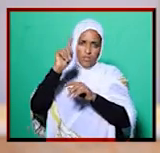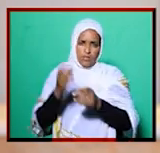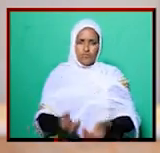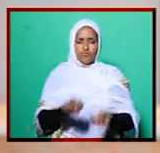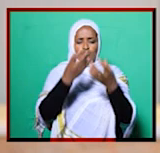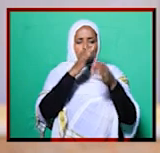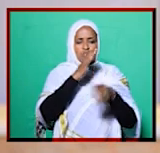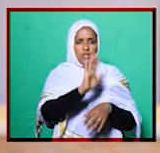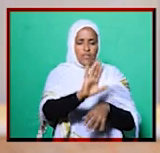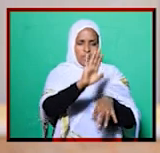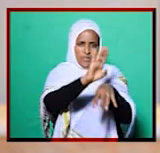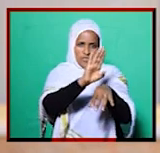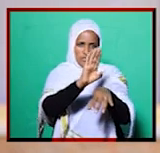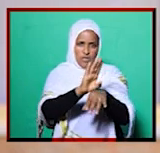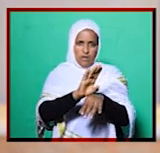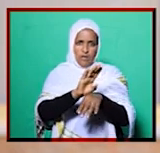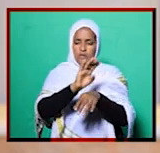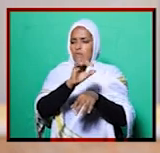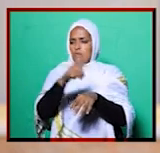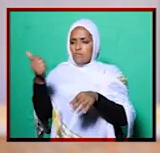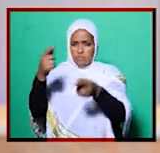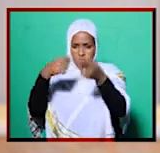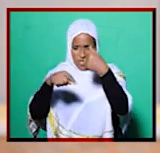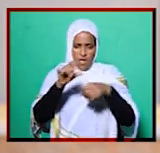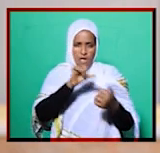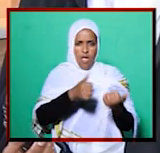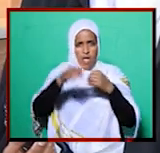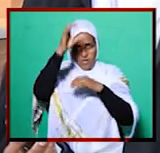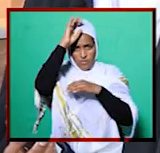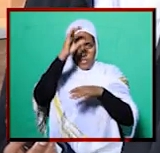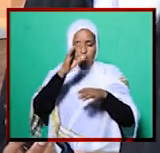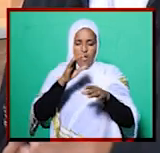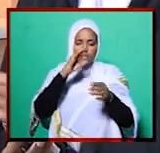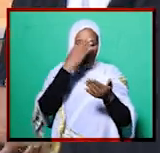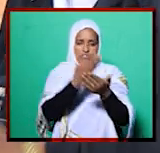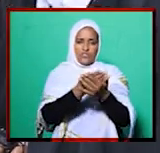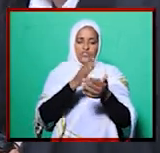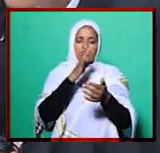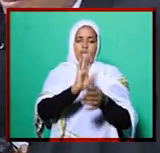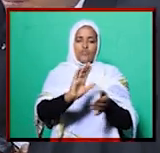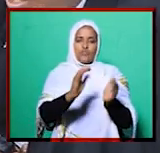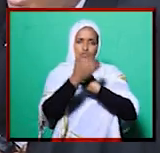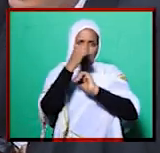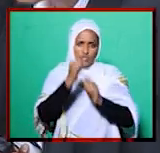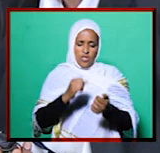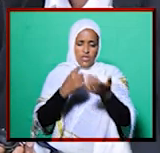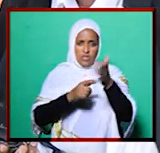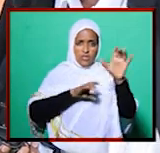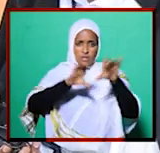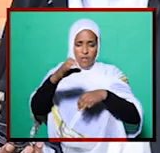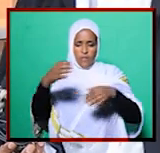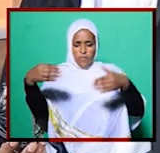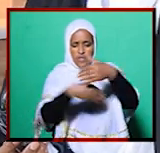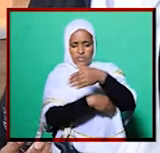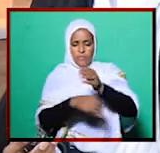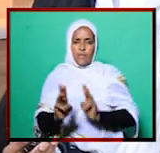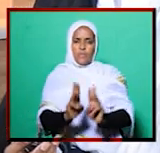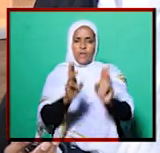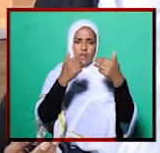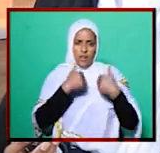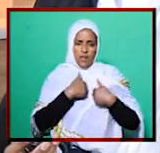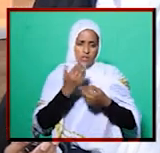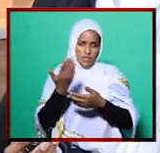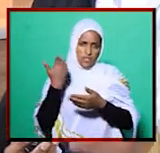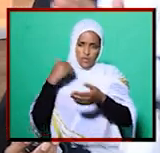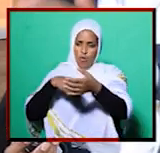ከየትም የመጣውን አጥምቃ ልጅ አድርጋ እናት መሆን ትችላለች። ይህንን ስትችል ግን ማስገቢያ መንገድም አላት፣ ቅድም እንደተባለው ማስወጫ መንገድም